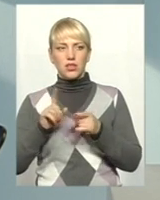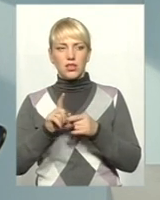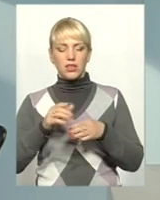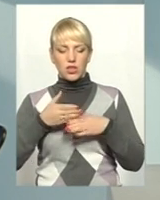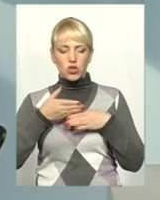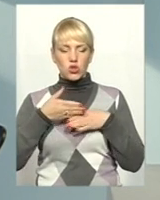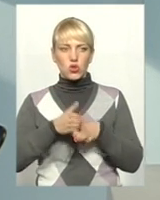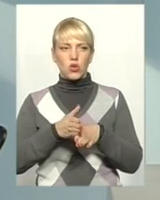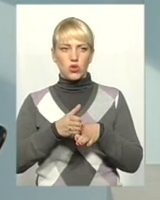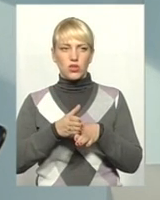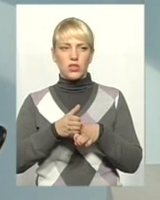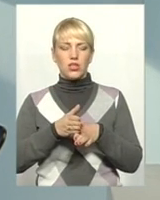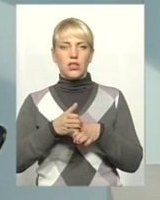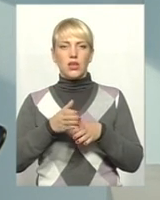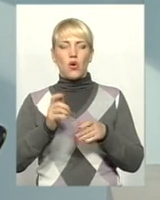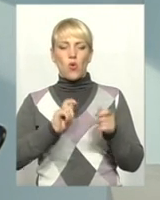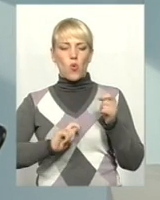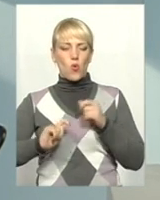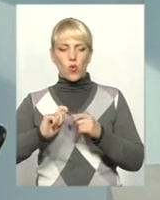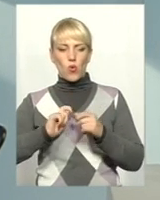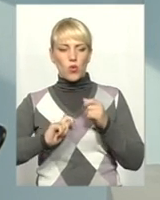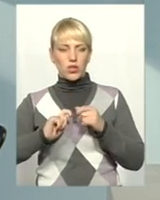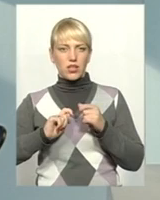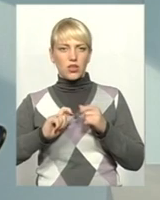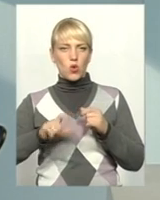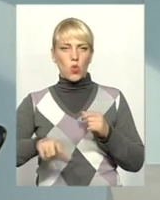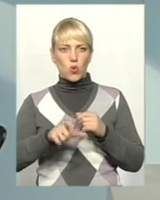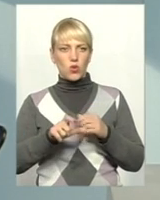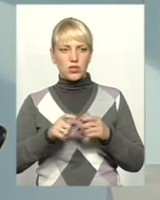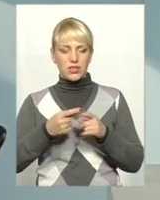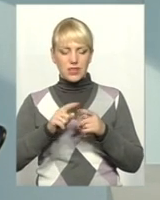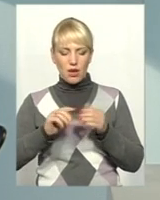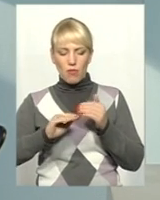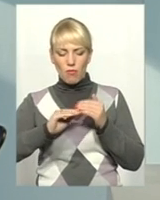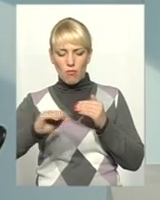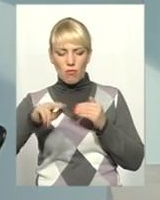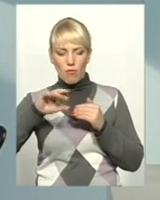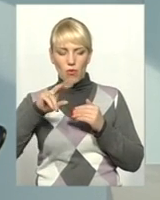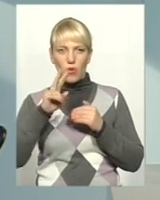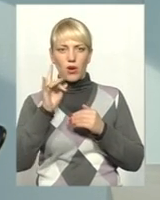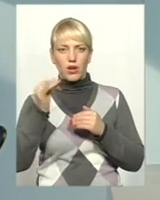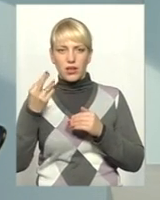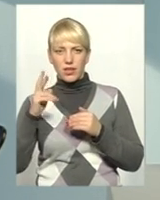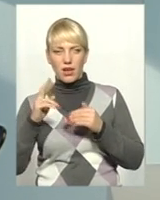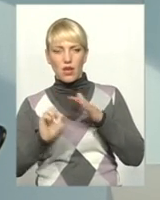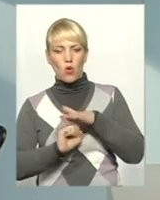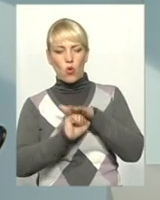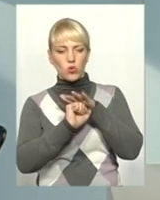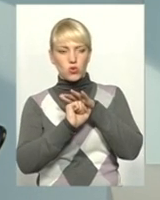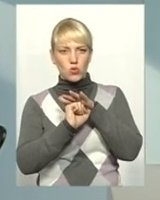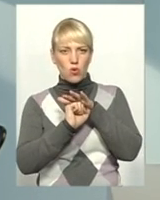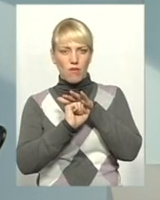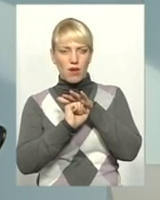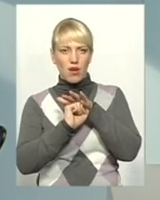зруйнований дорожній одяг. Тому що дорожній одяг передбачає собою це покриття з асфальтобетону, це основа, це